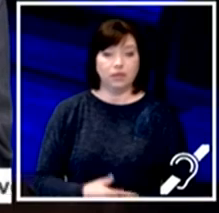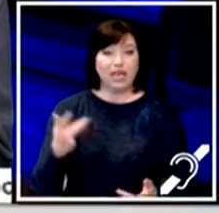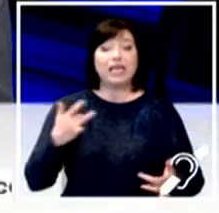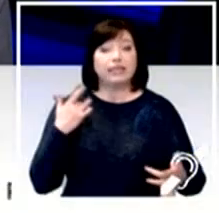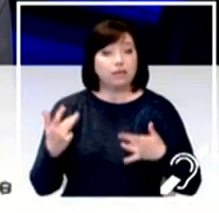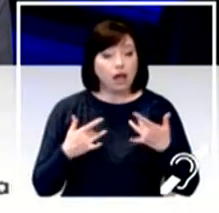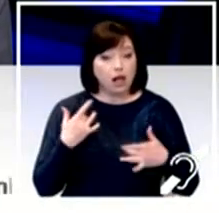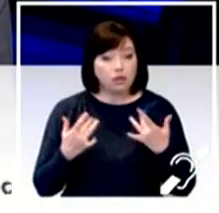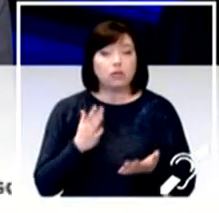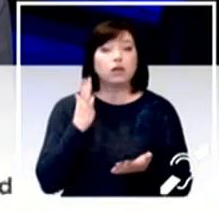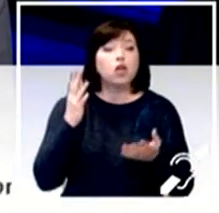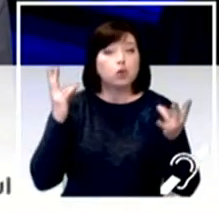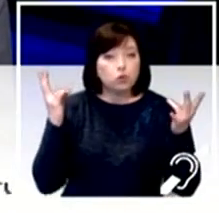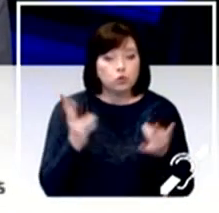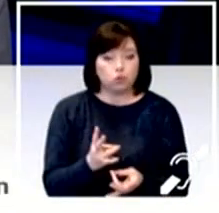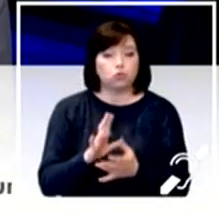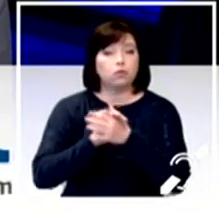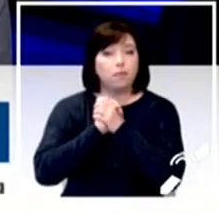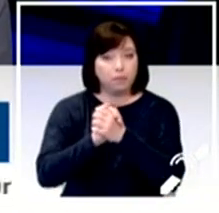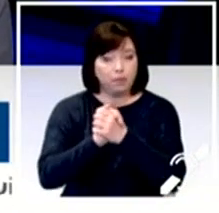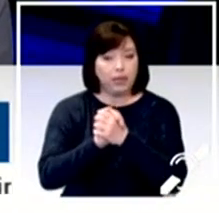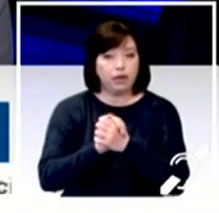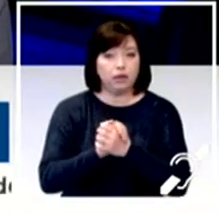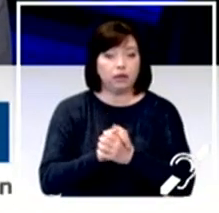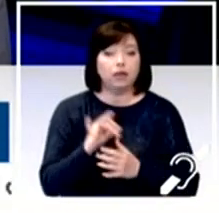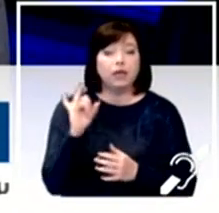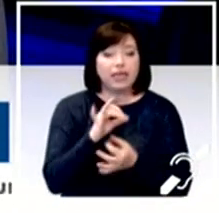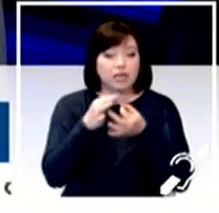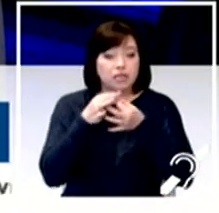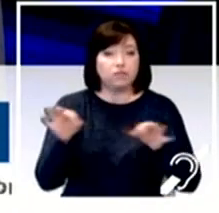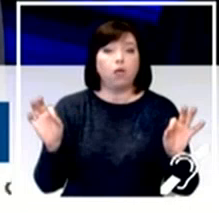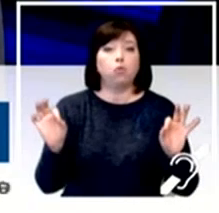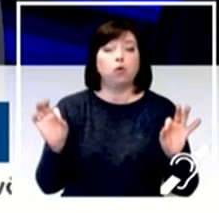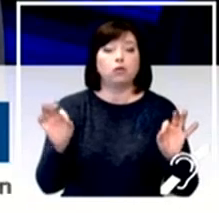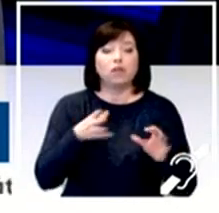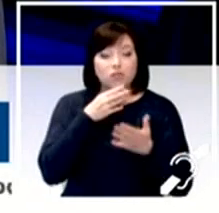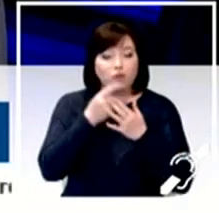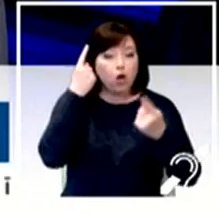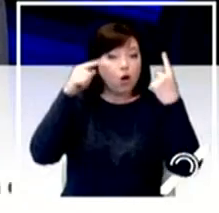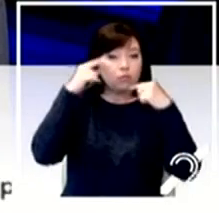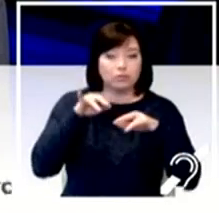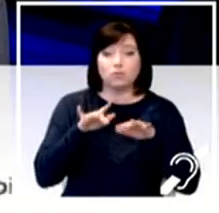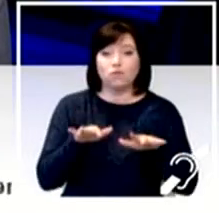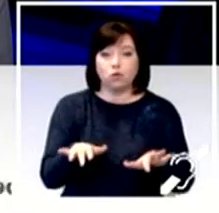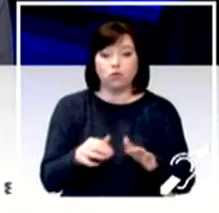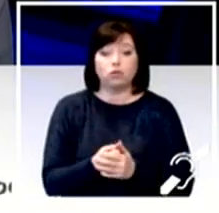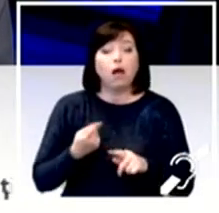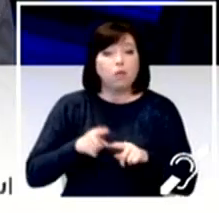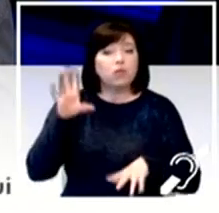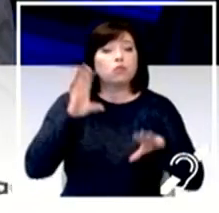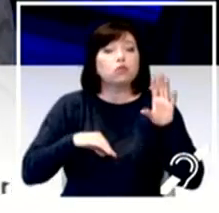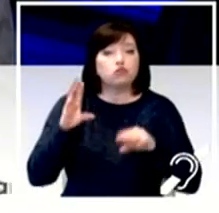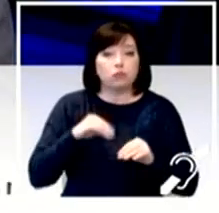Teatrul are nevoie de pace și de libertate în creație. De aceea